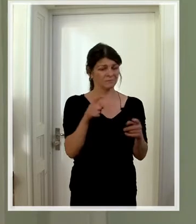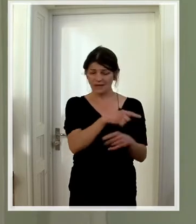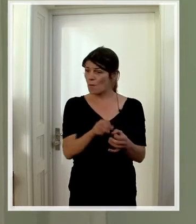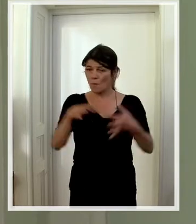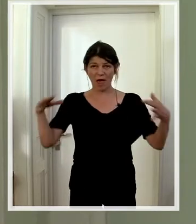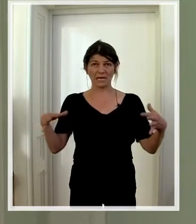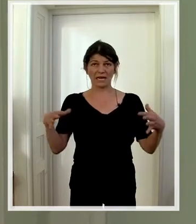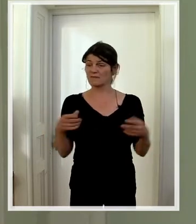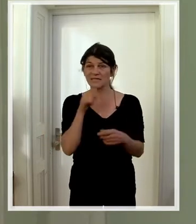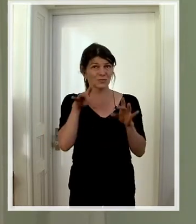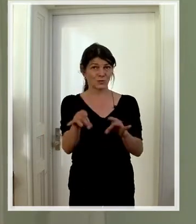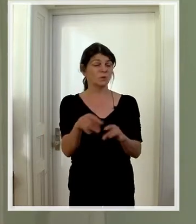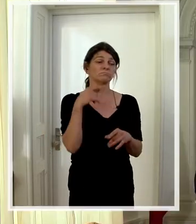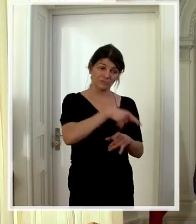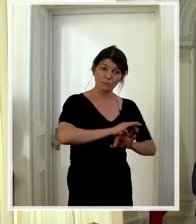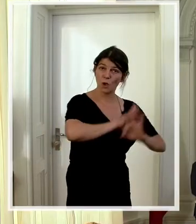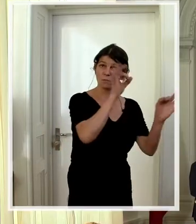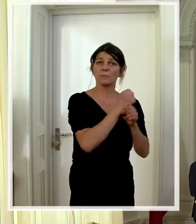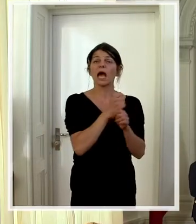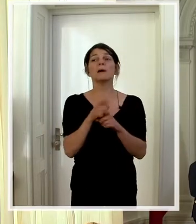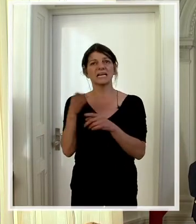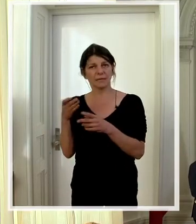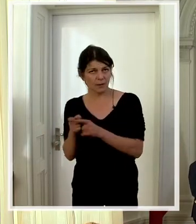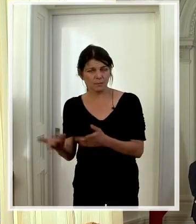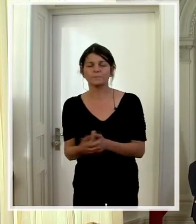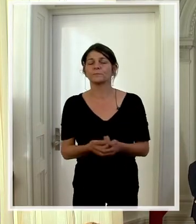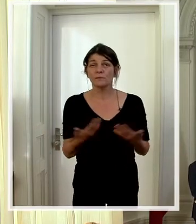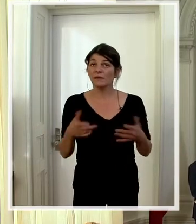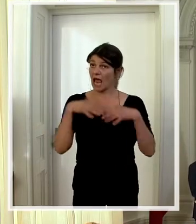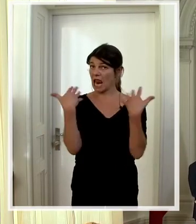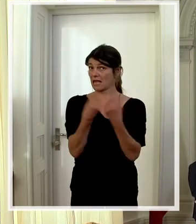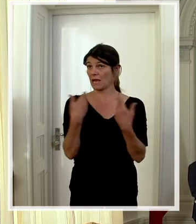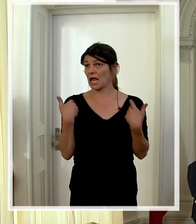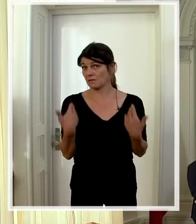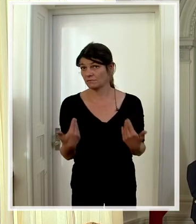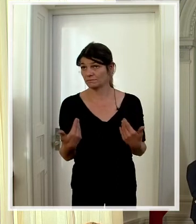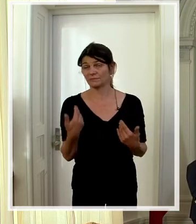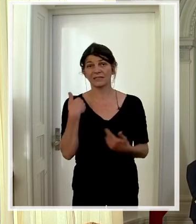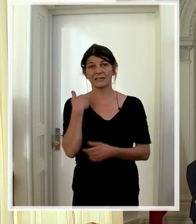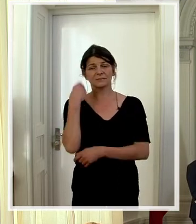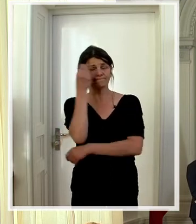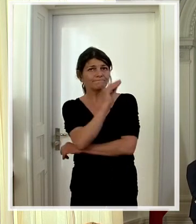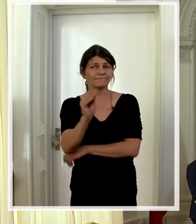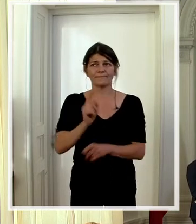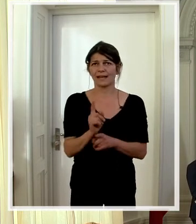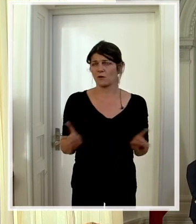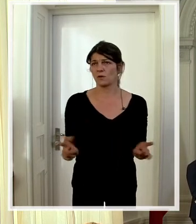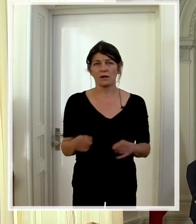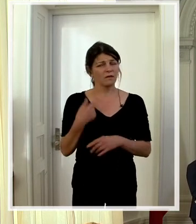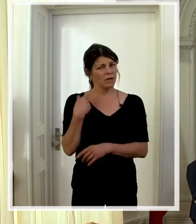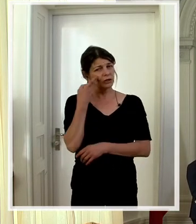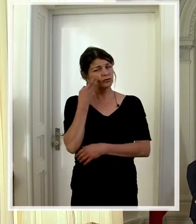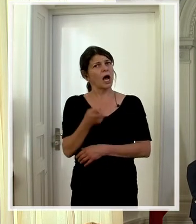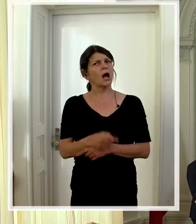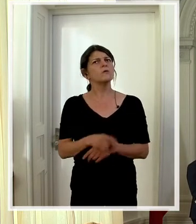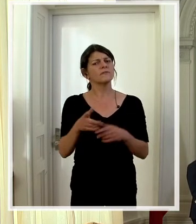zu optimieren. Vielleicht einfach müssen wir mal allgemein in die Runde zu bedenken geben, wenn wir die Vorlaufzeiten